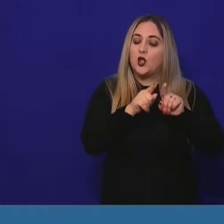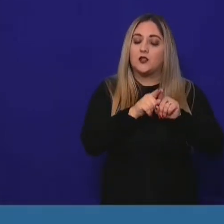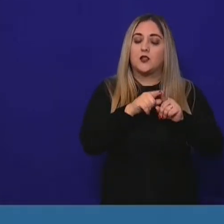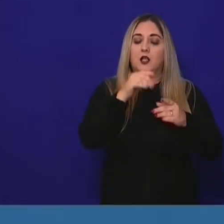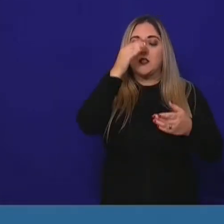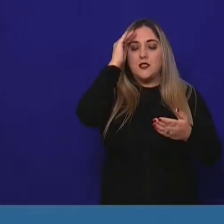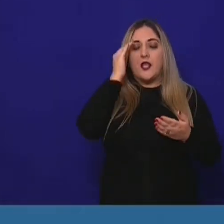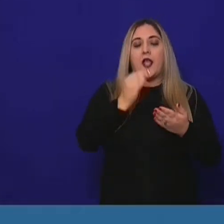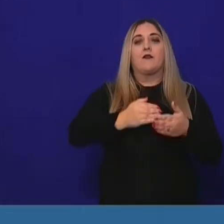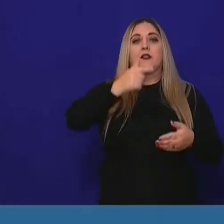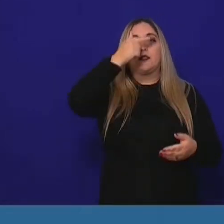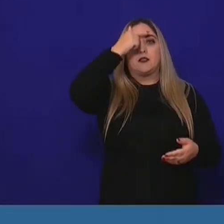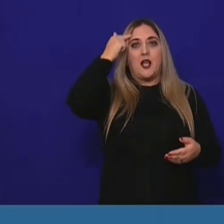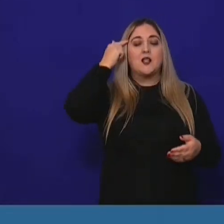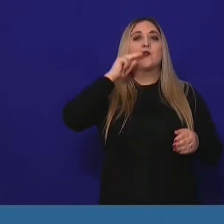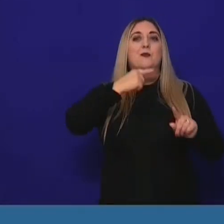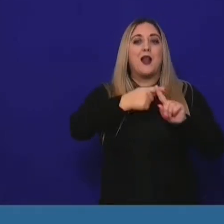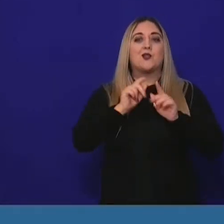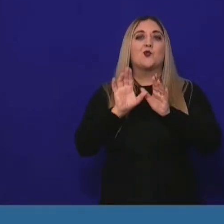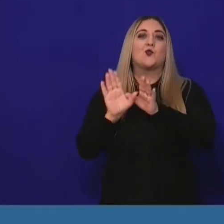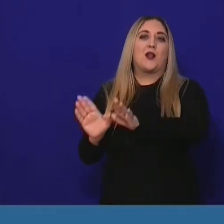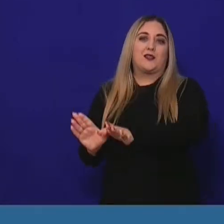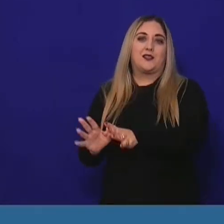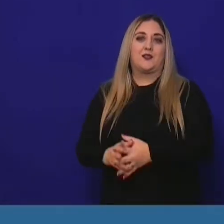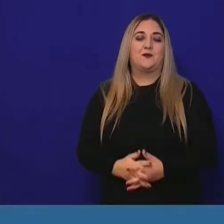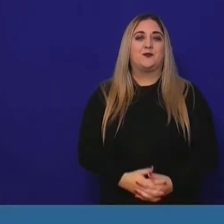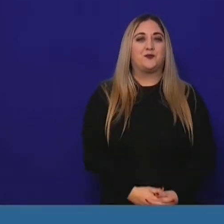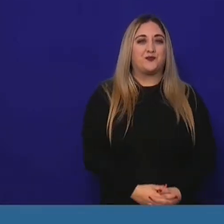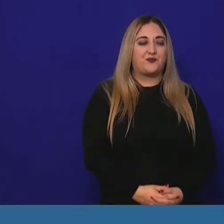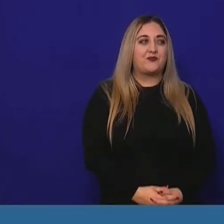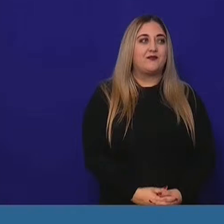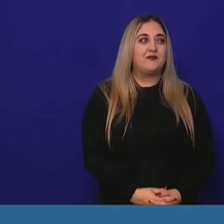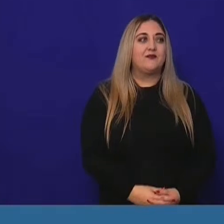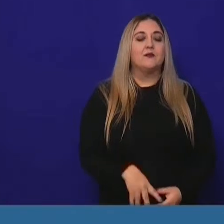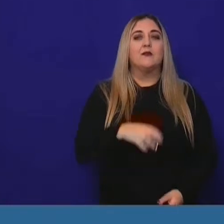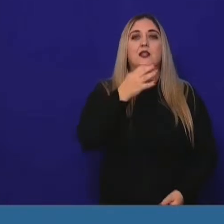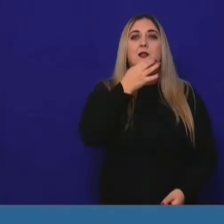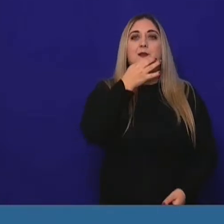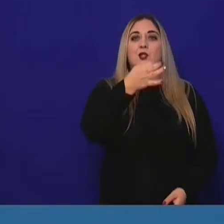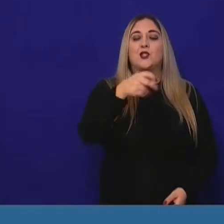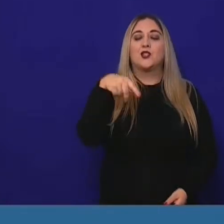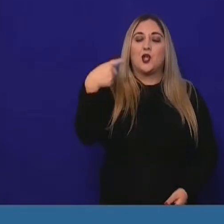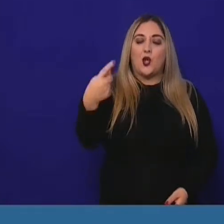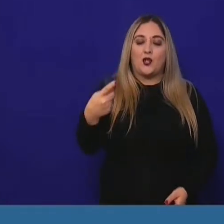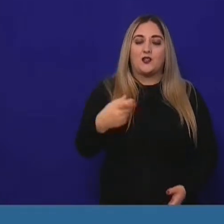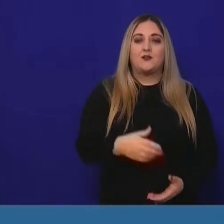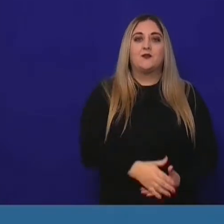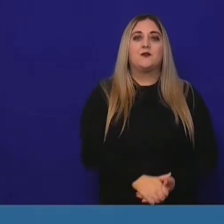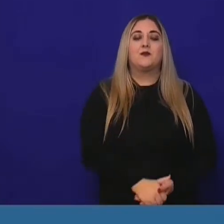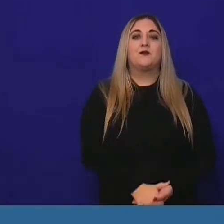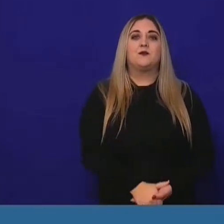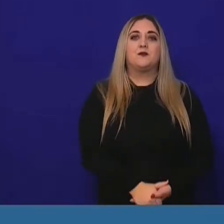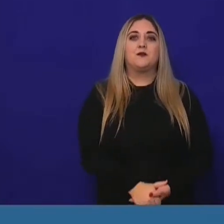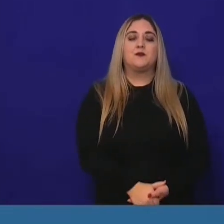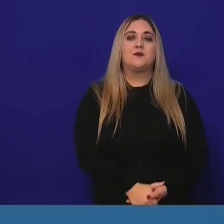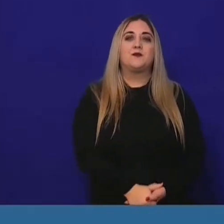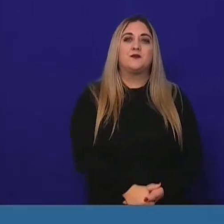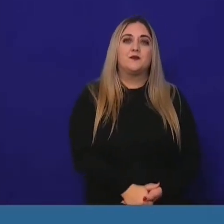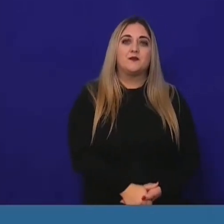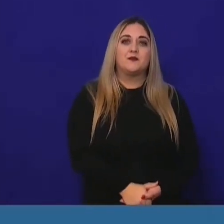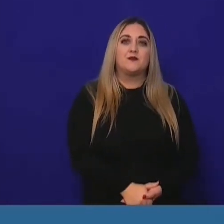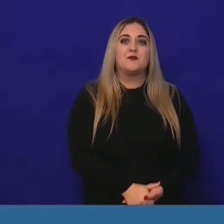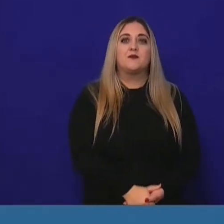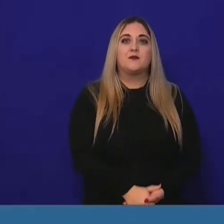kemm testing u kif ukoll ta' kwarantina. Nsellimlek, Professur Gawċi, l-għana nofsan il-tajjeb, imma importelli minn One News. Issa